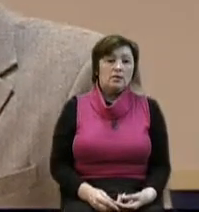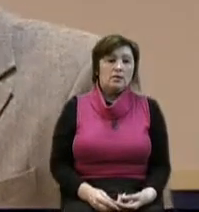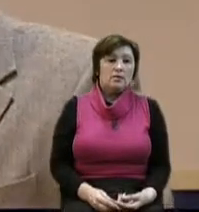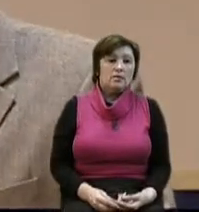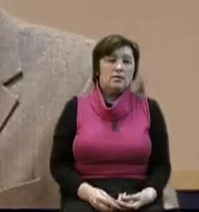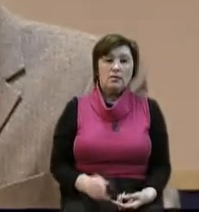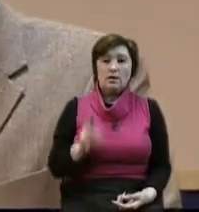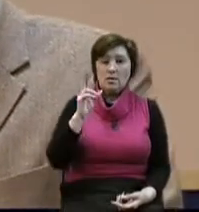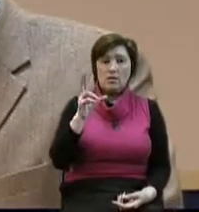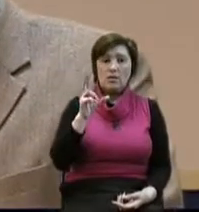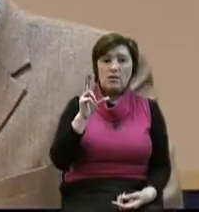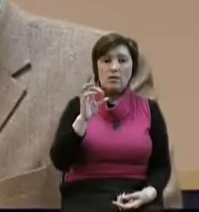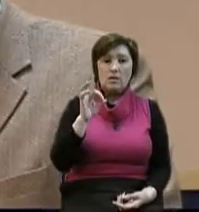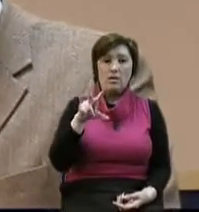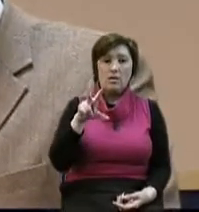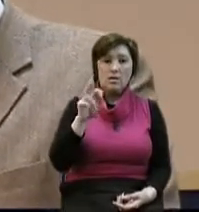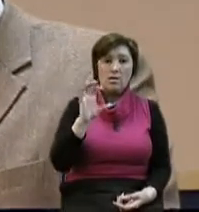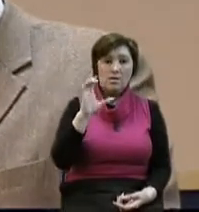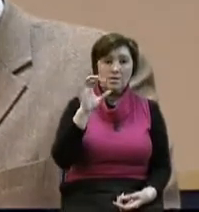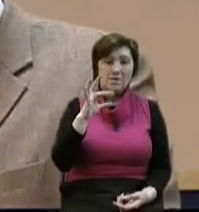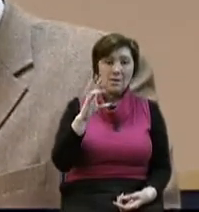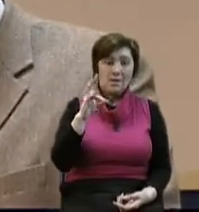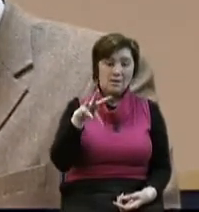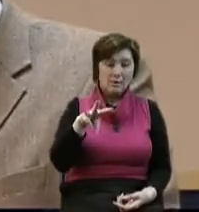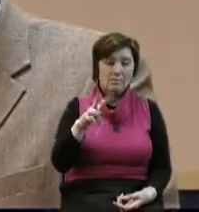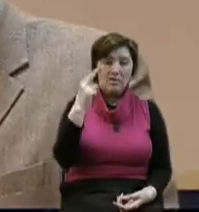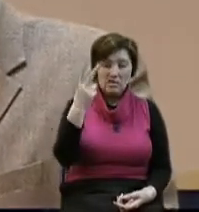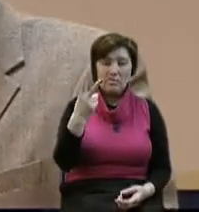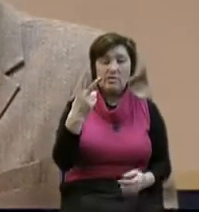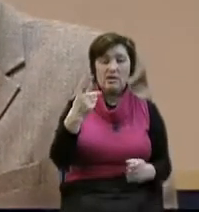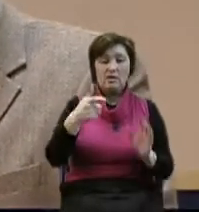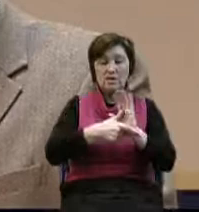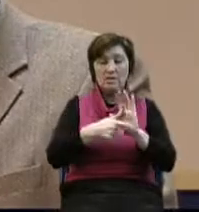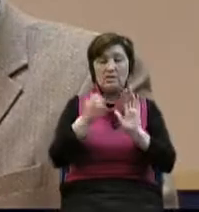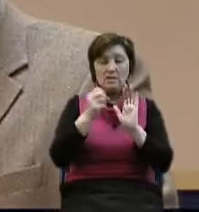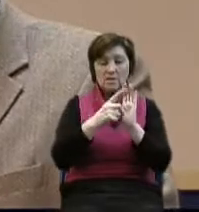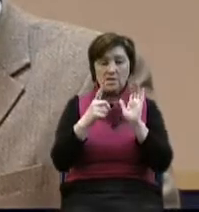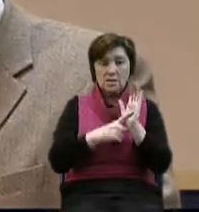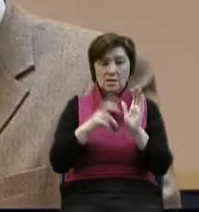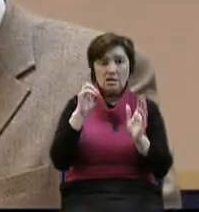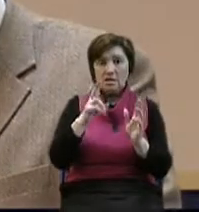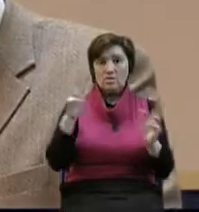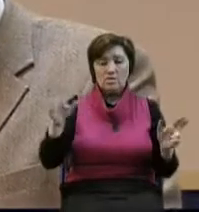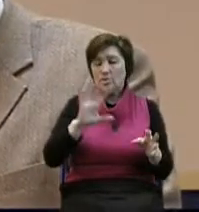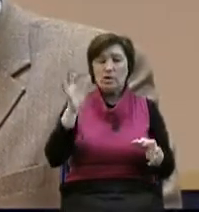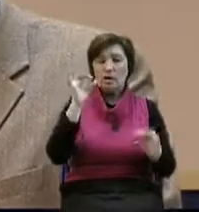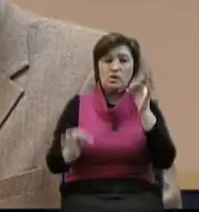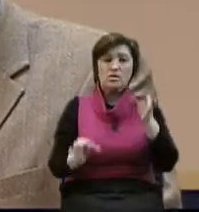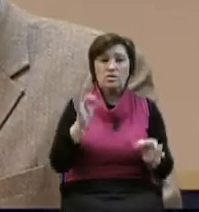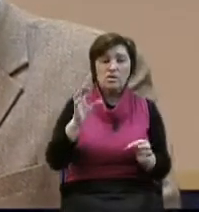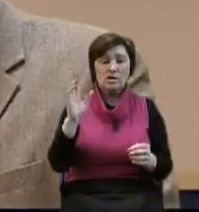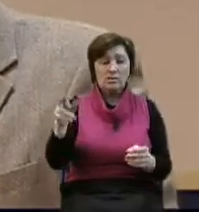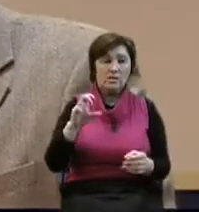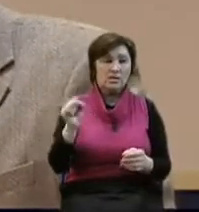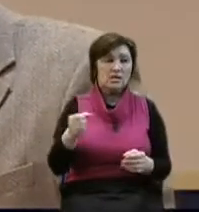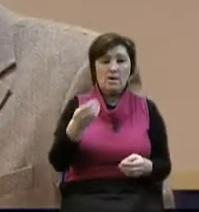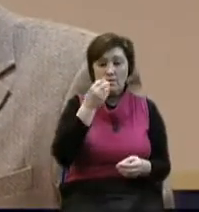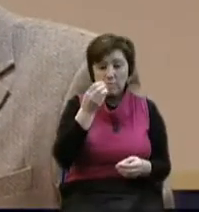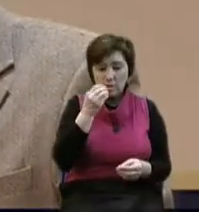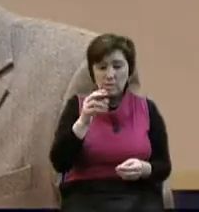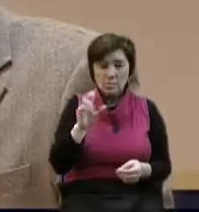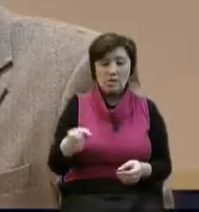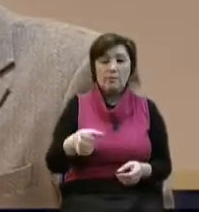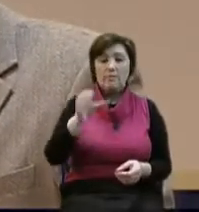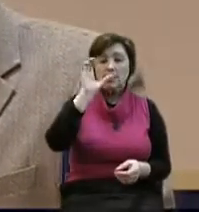Колоссянам 2:16 он продолжает на эту тему говорить. «Итак, никто не осуждает вас, да не осуждает вас за пищу, или